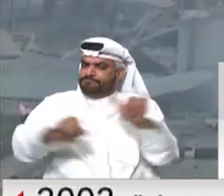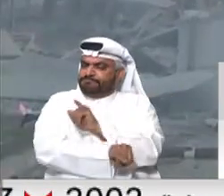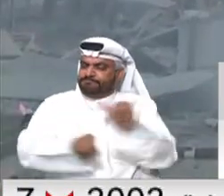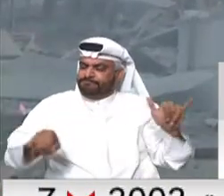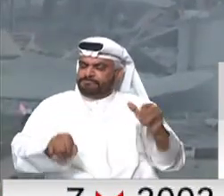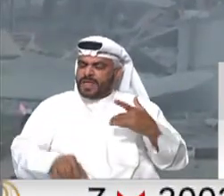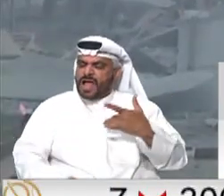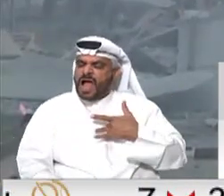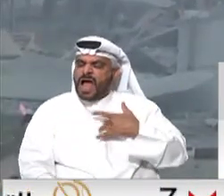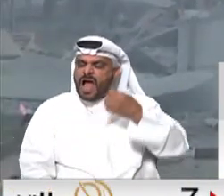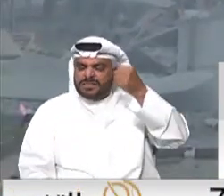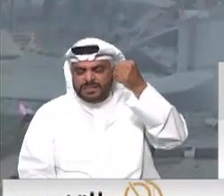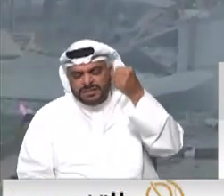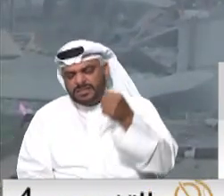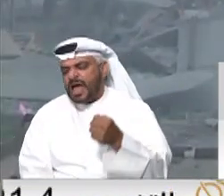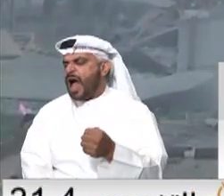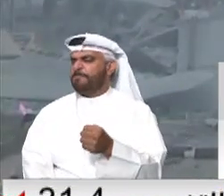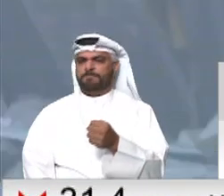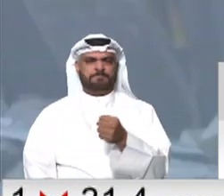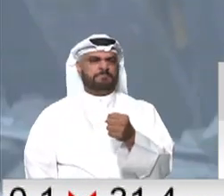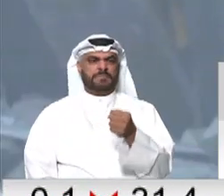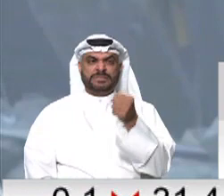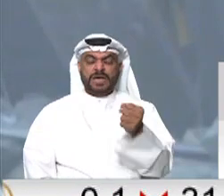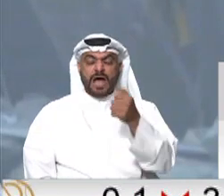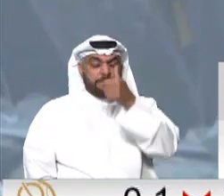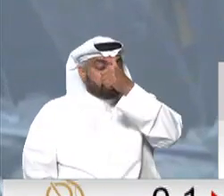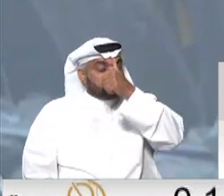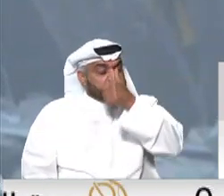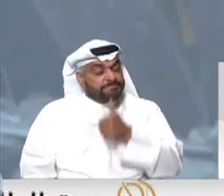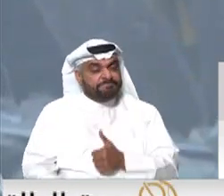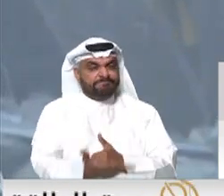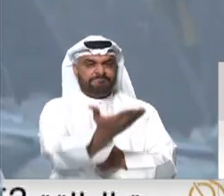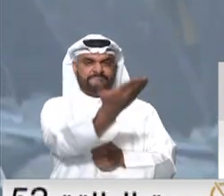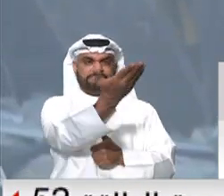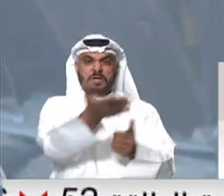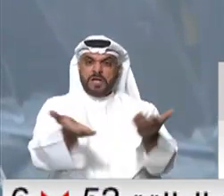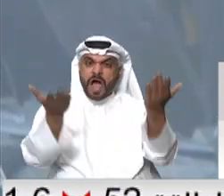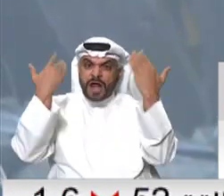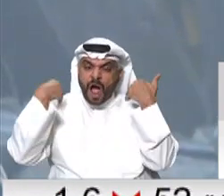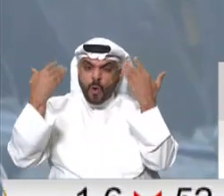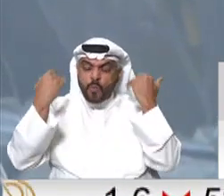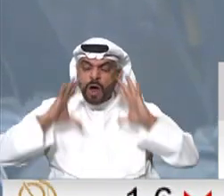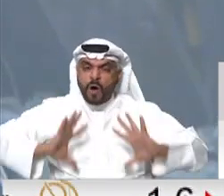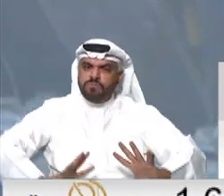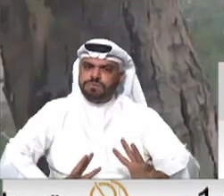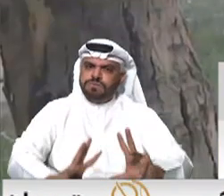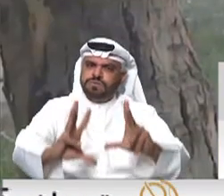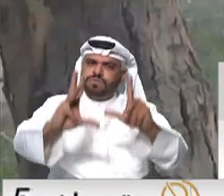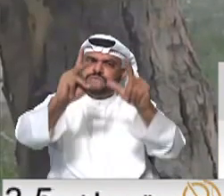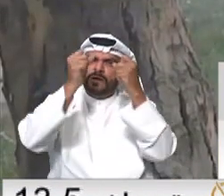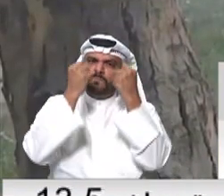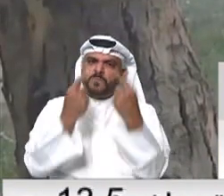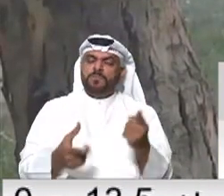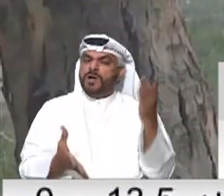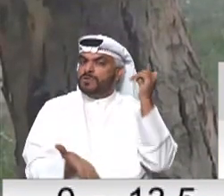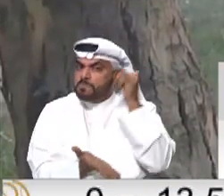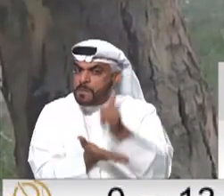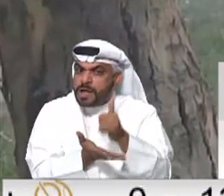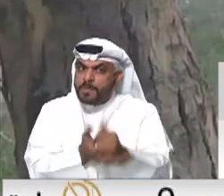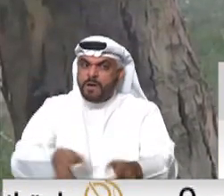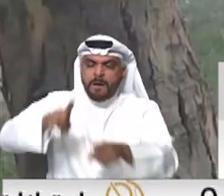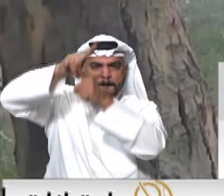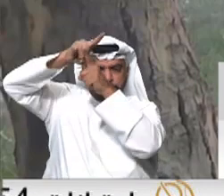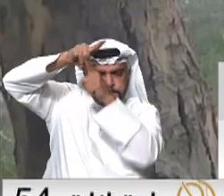هي أفلام رعب ولا خيال، بل إنها شهية الاحتلال الإسرائيلي لحرق كل ما